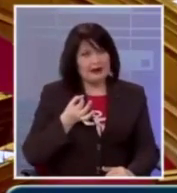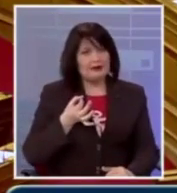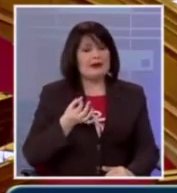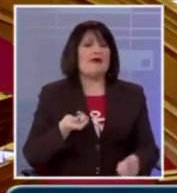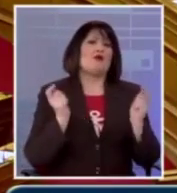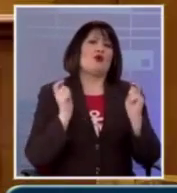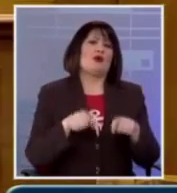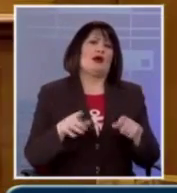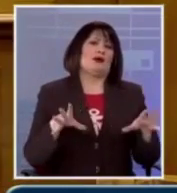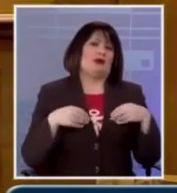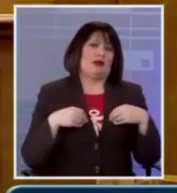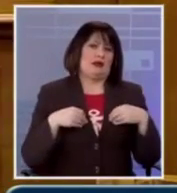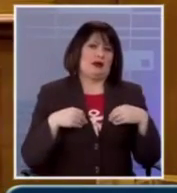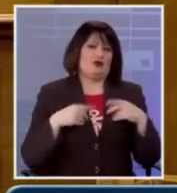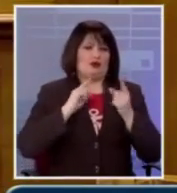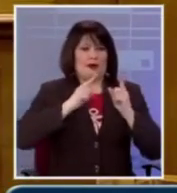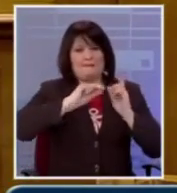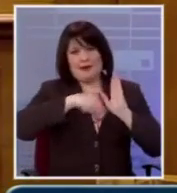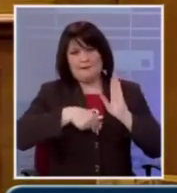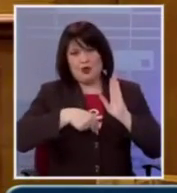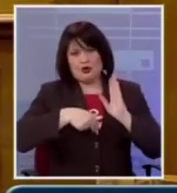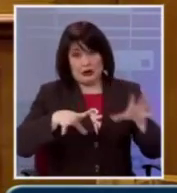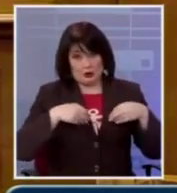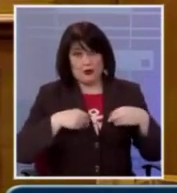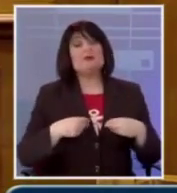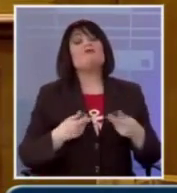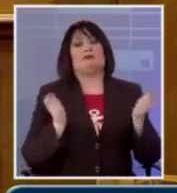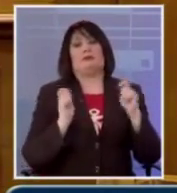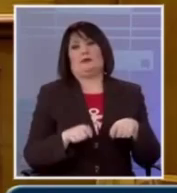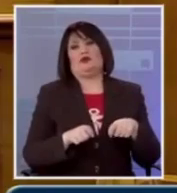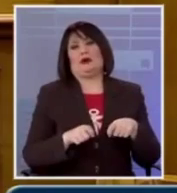να αποδεχτούμε μνημόνια τα οποία